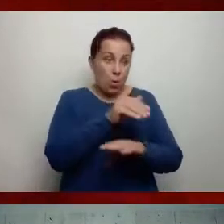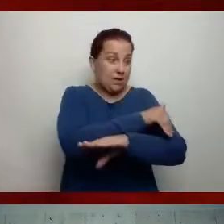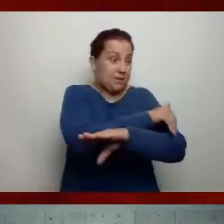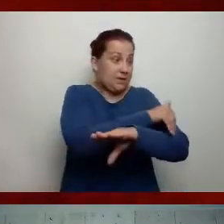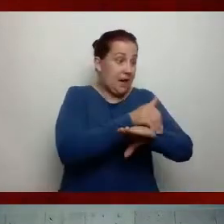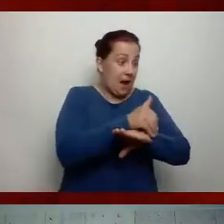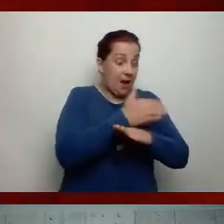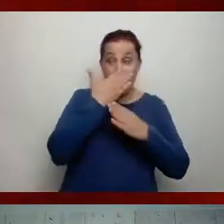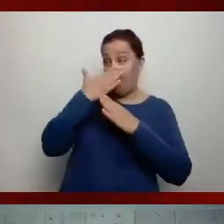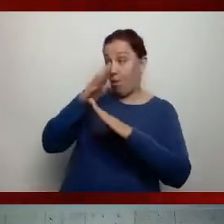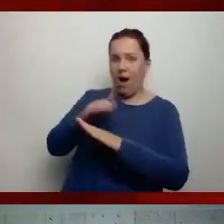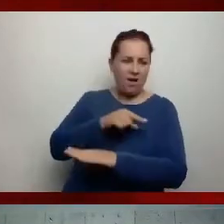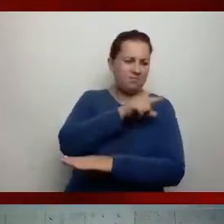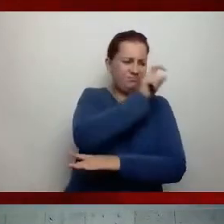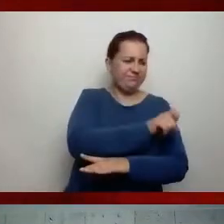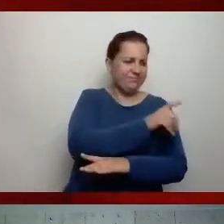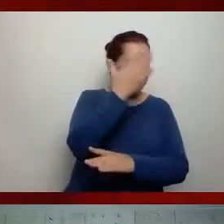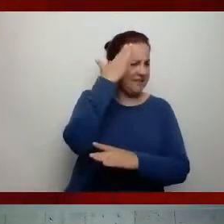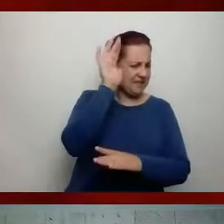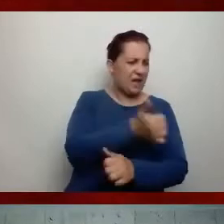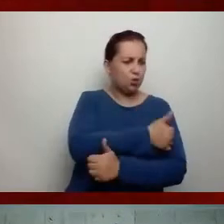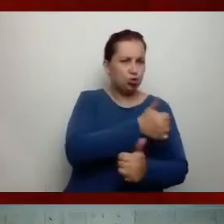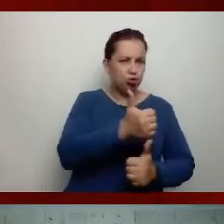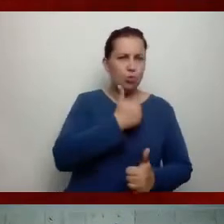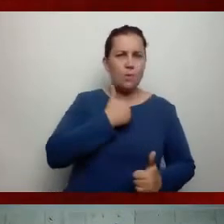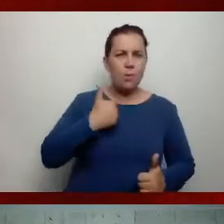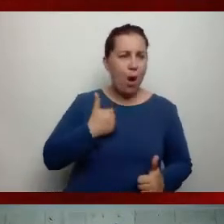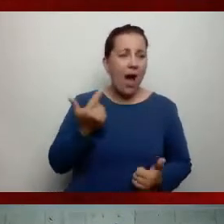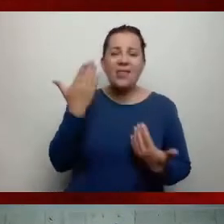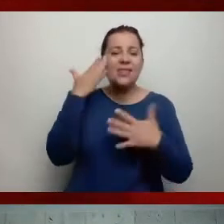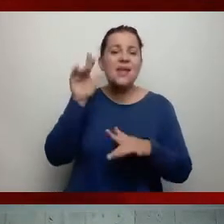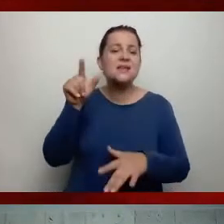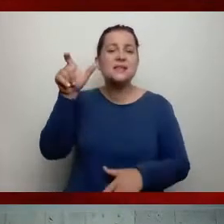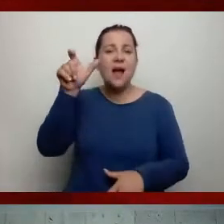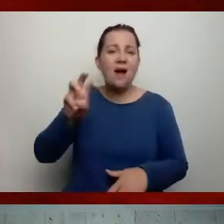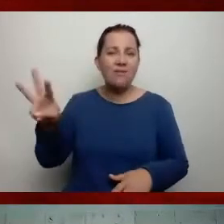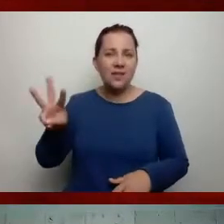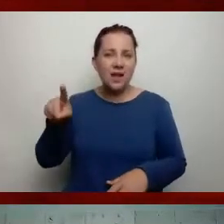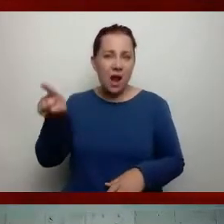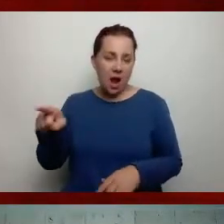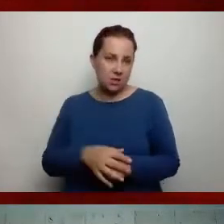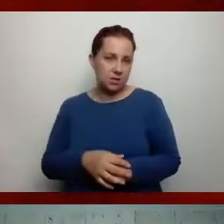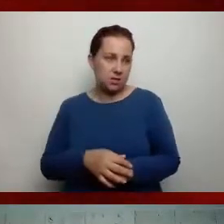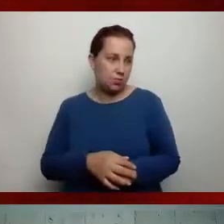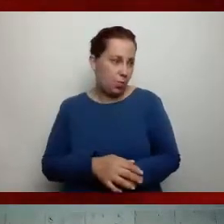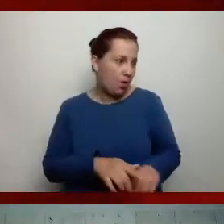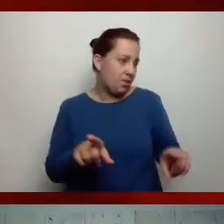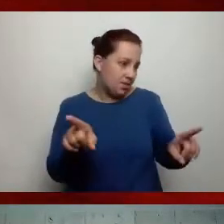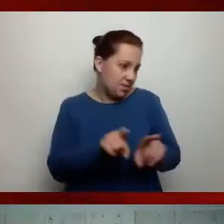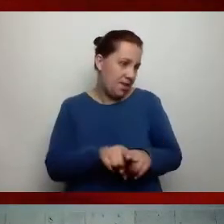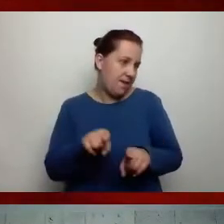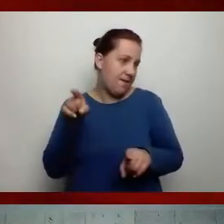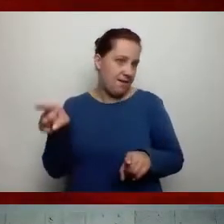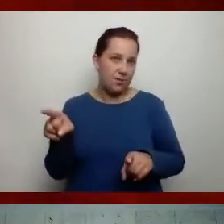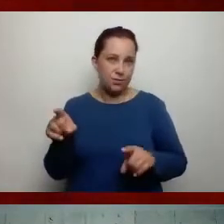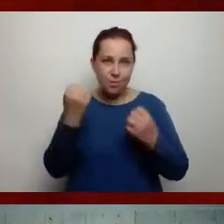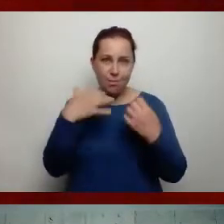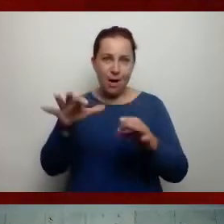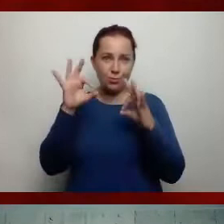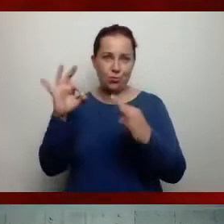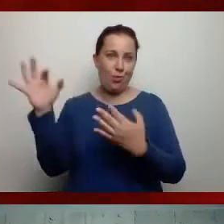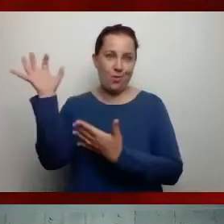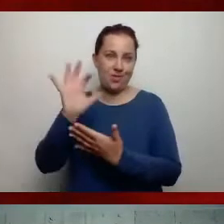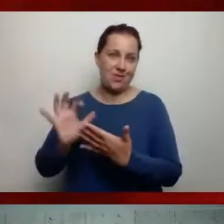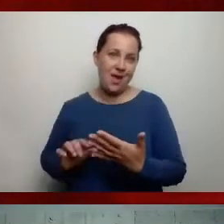załóżmy świetnie zna Polski, ale a kompletnie nie wie, kto to jest Witkacy, no to uważam, że to dla tej osoby też by był bardzo dobry tekst.